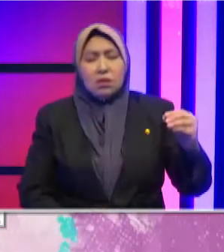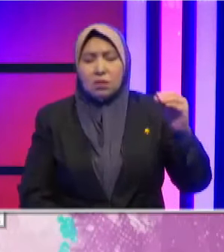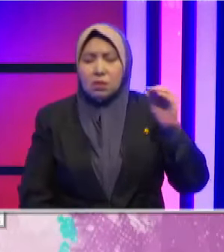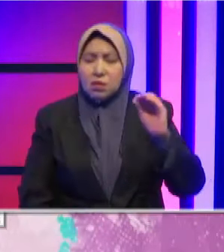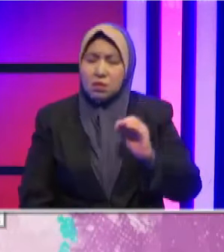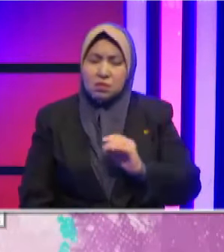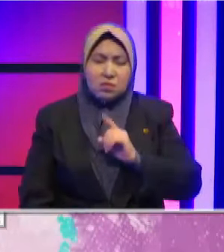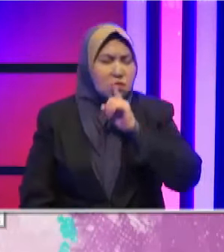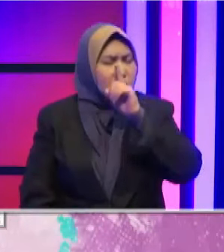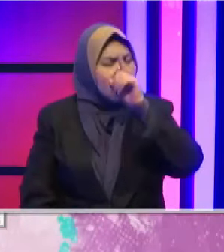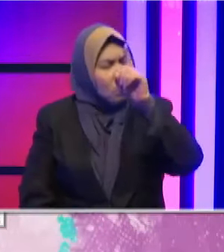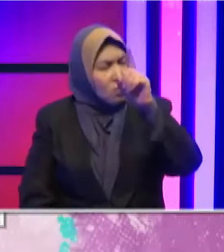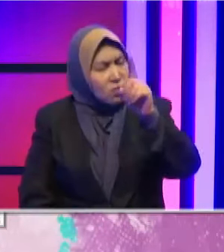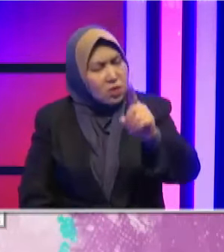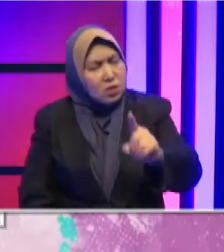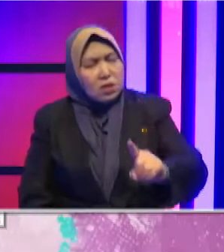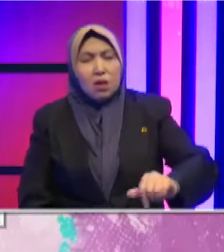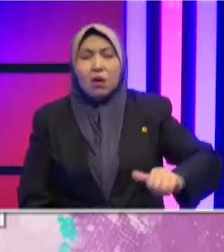alyawm